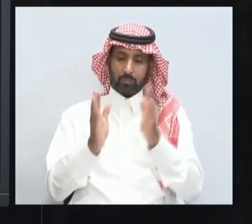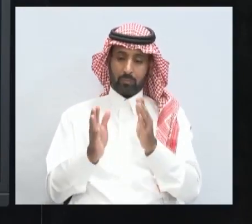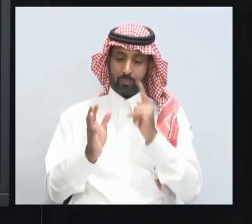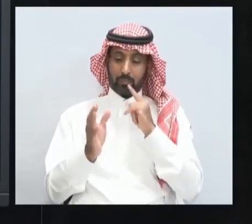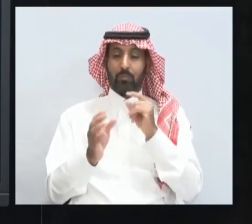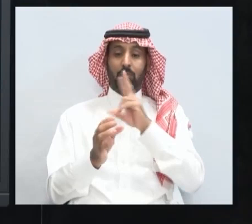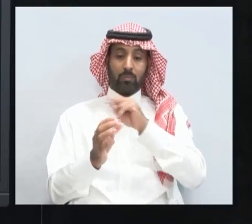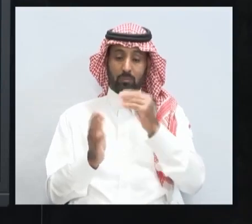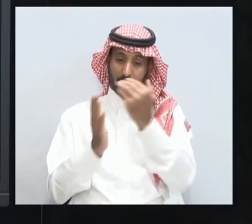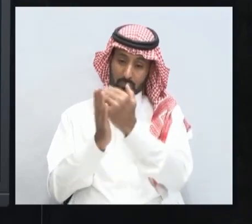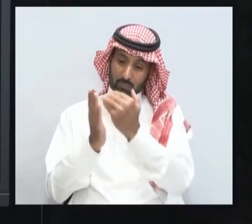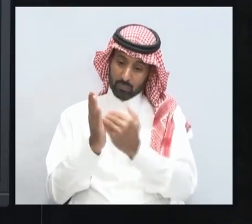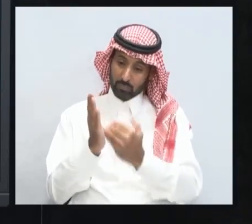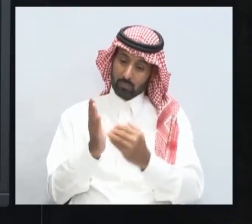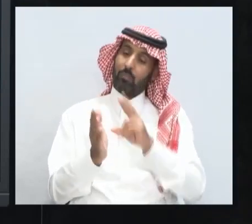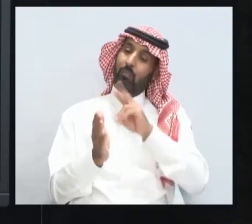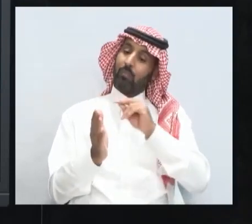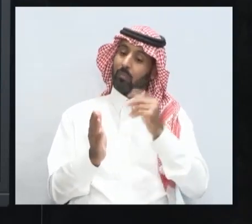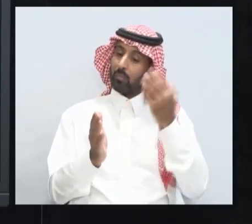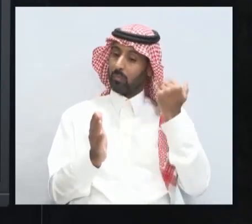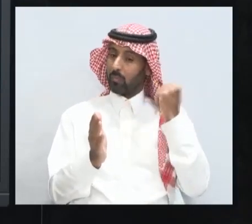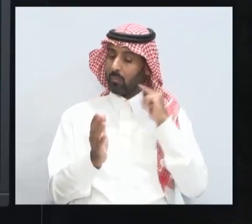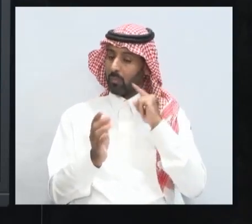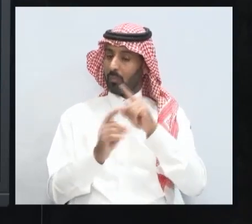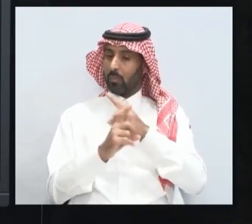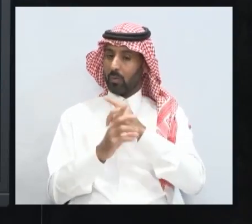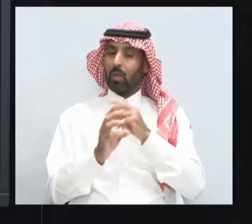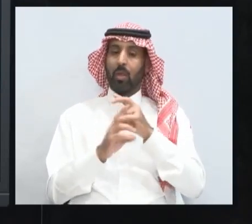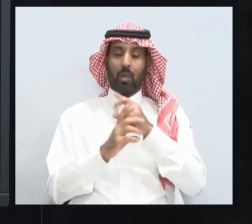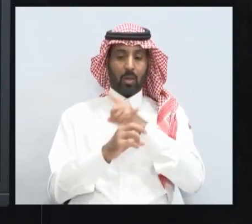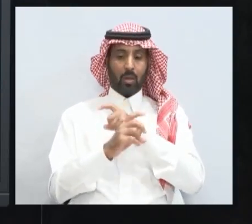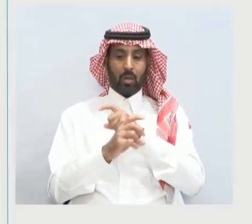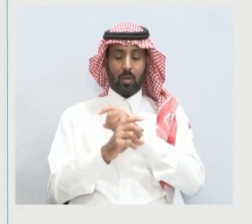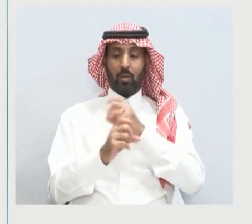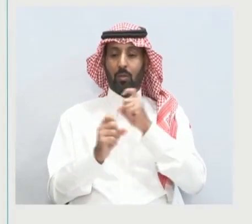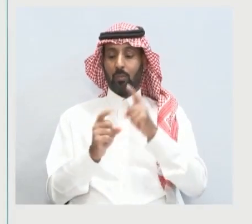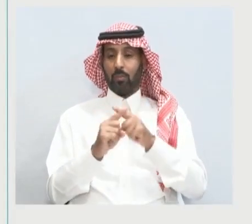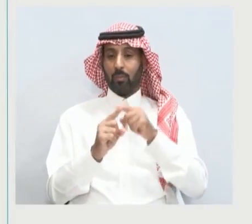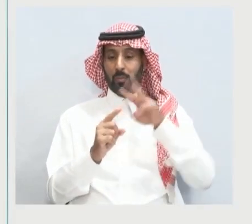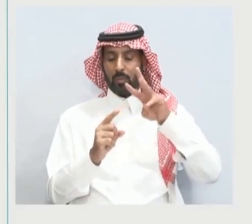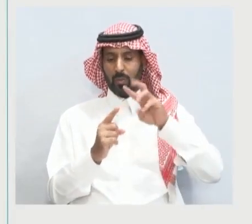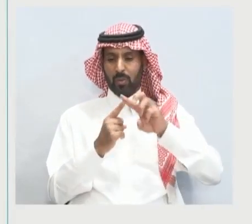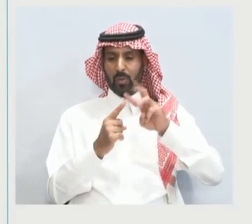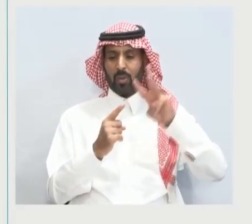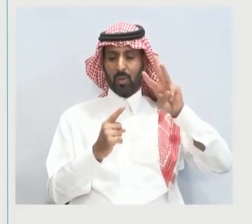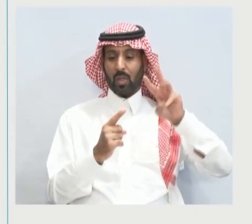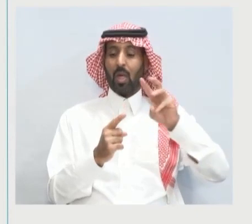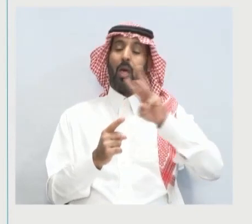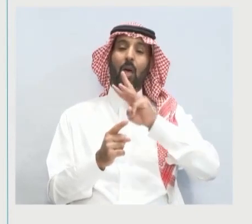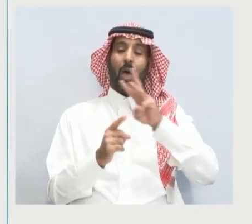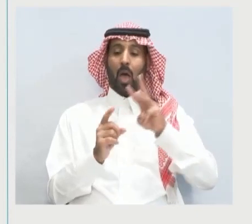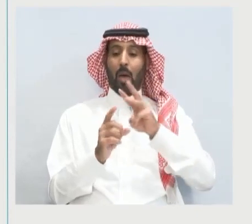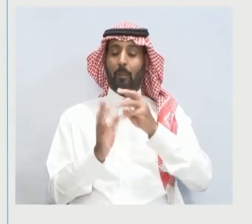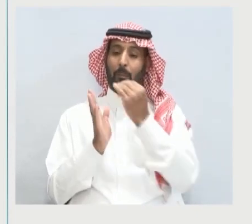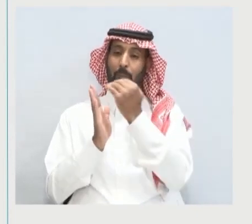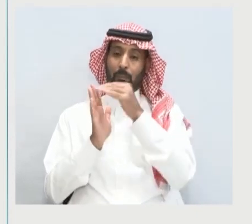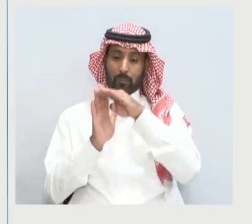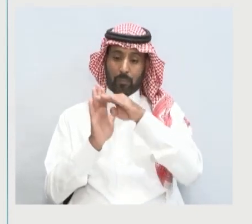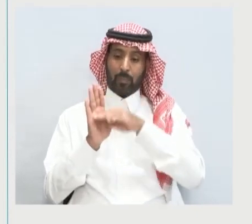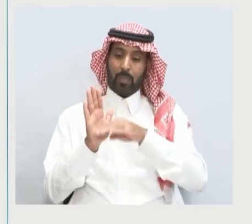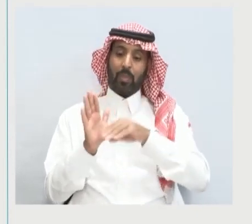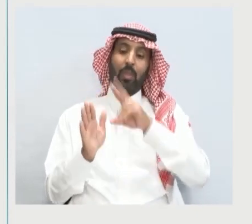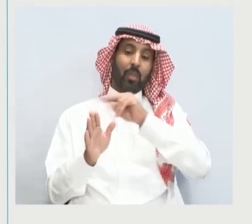نتبع نفس الخطوات التي اتبعناها في برنامج مايكروسوفت وورد لان الازرار متشابهه كما انه يوجد